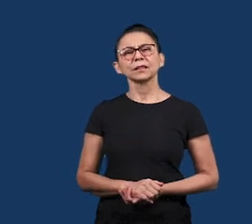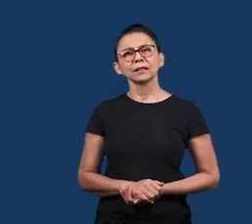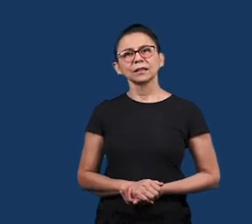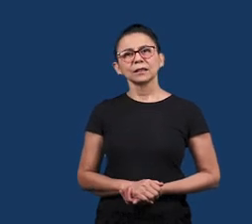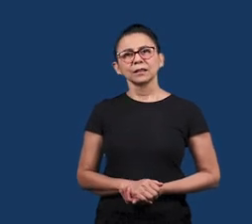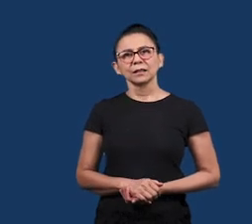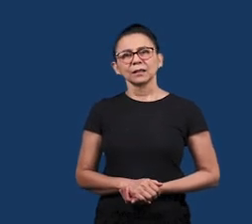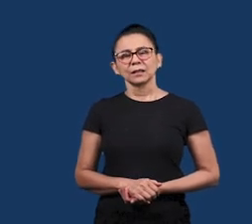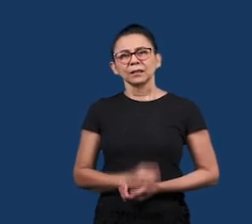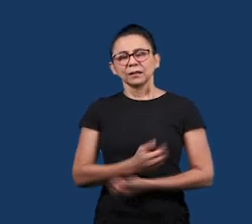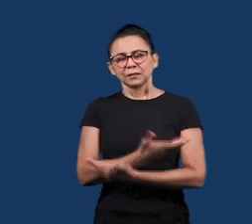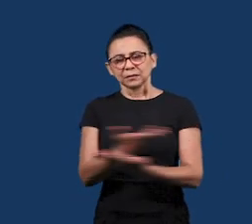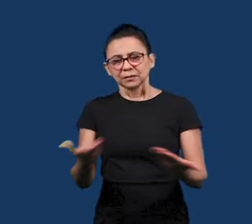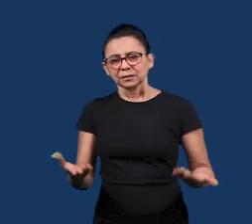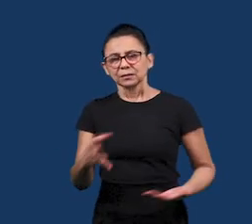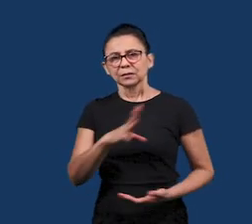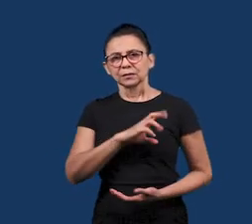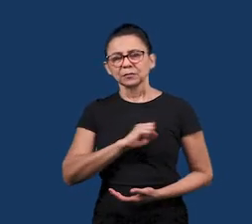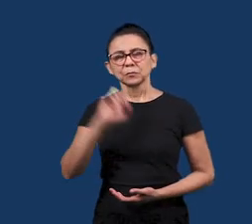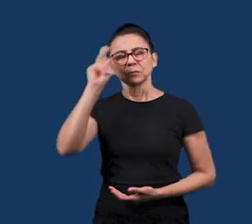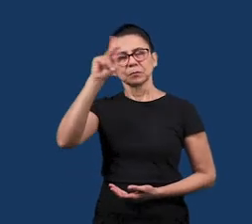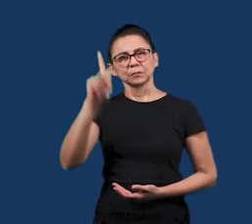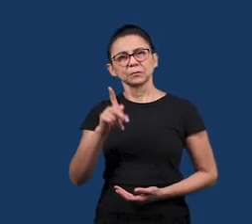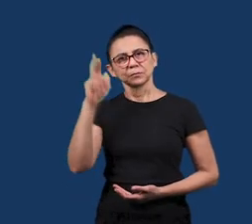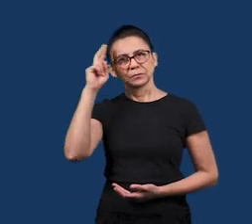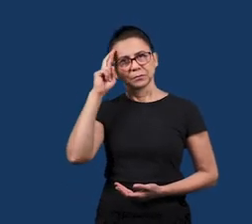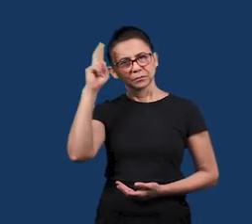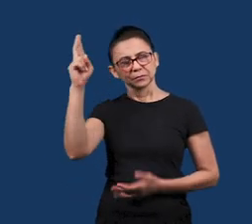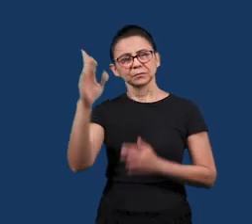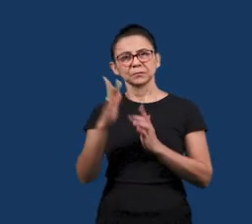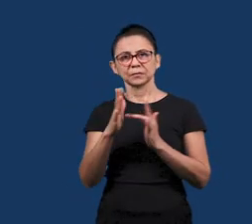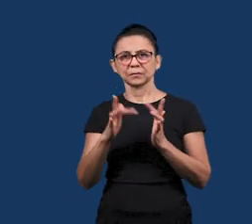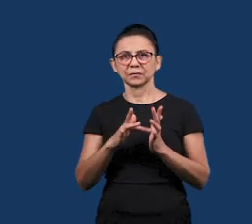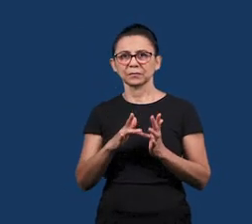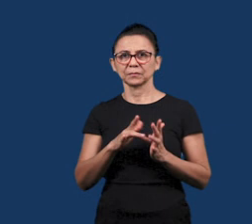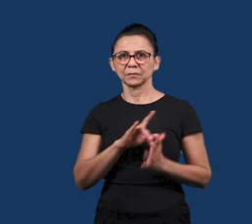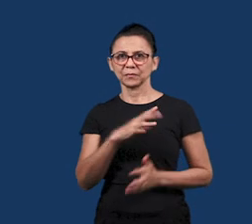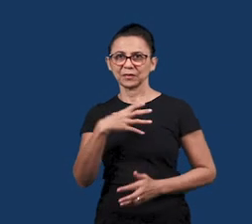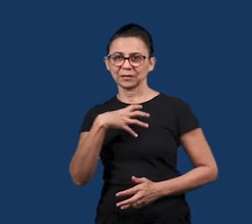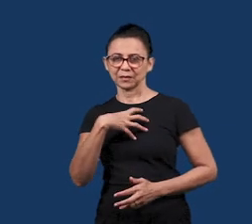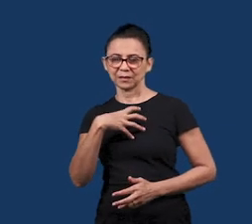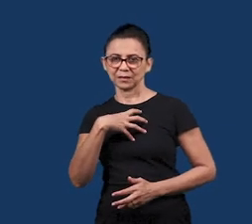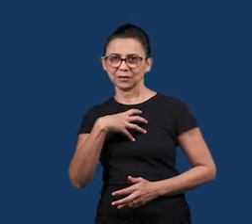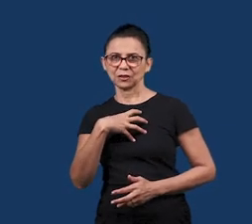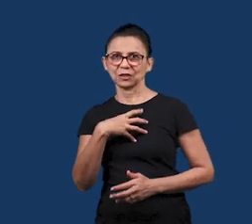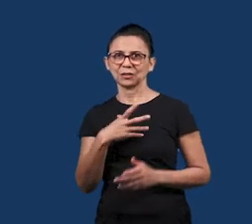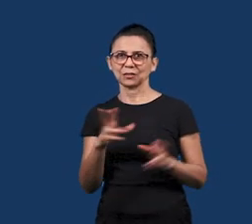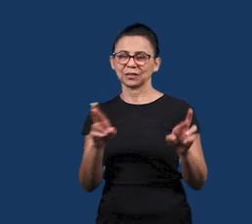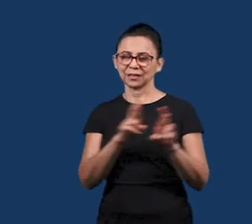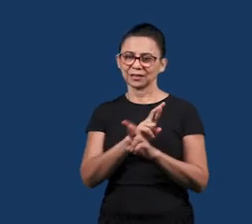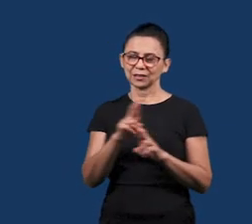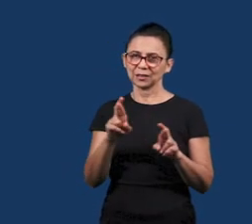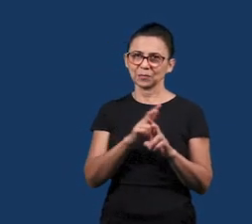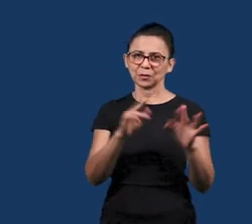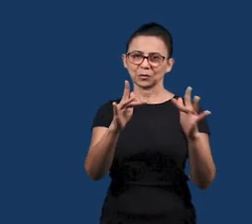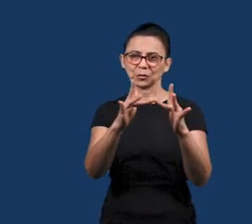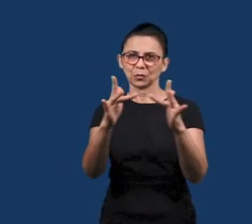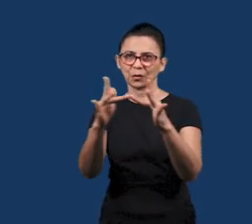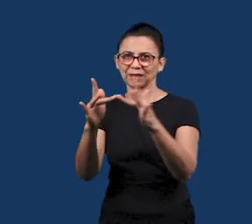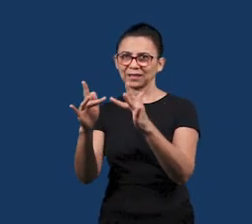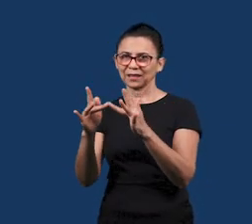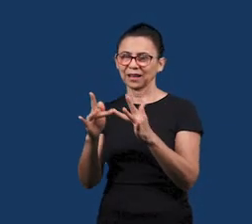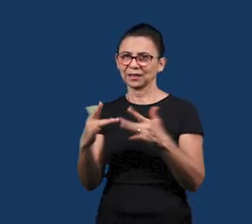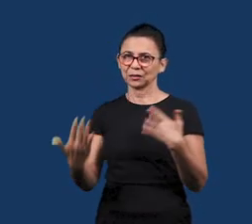сестры, я приветствую всех миром Божьим. Мы скучаем в том, чтобы быть вместе. Но мы знаем,